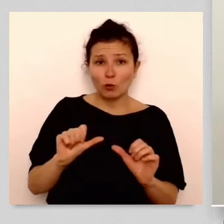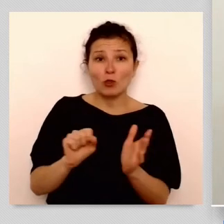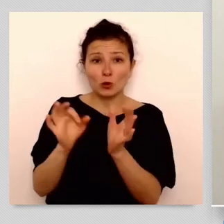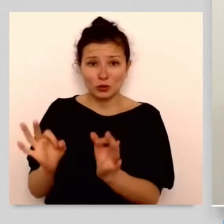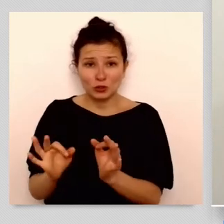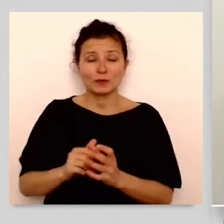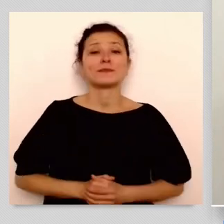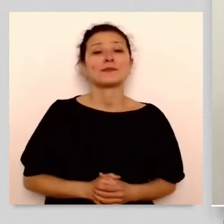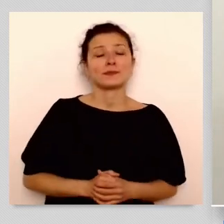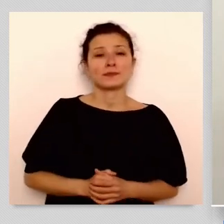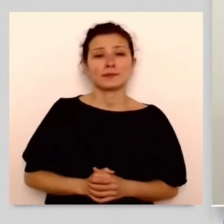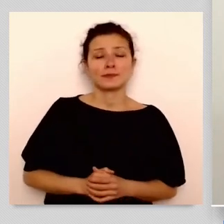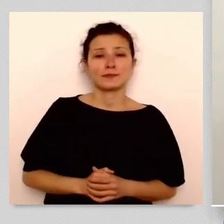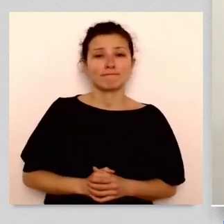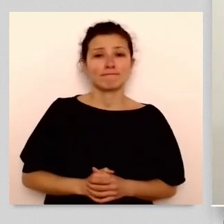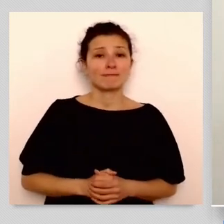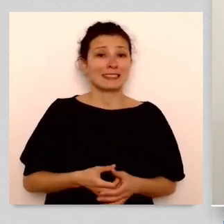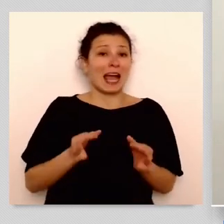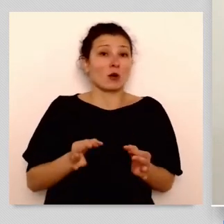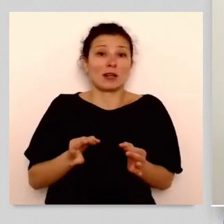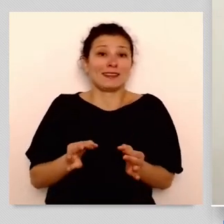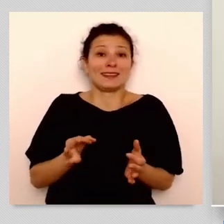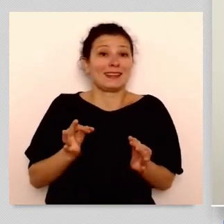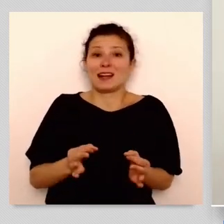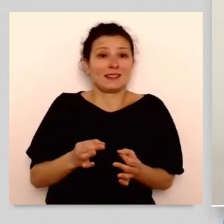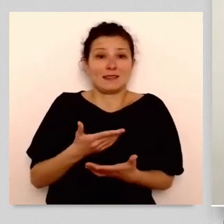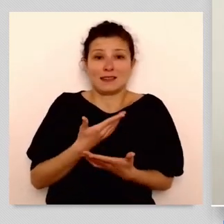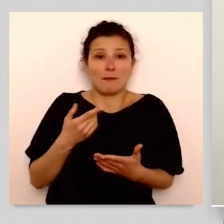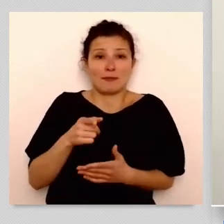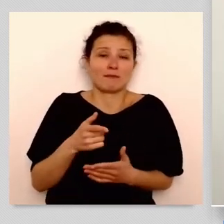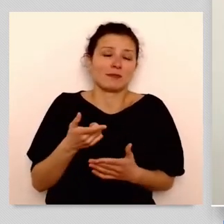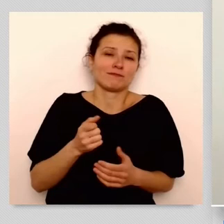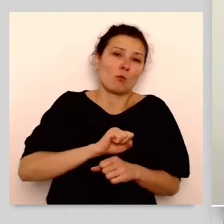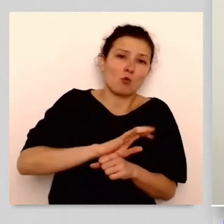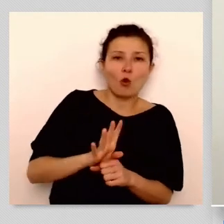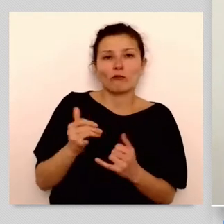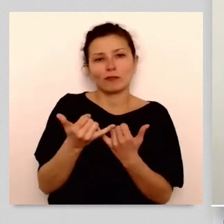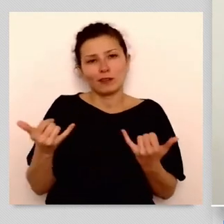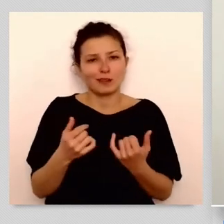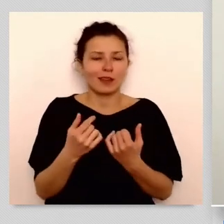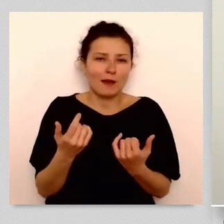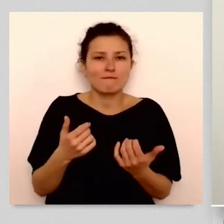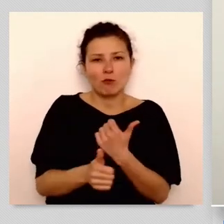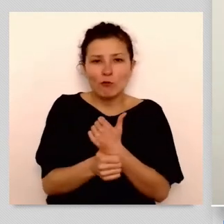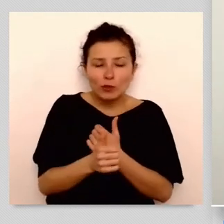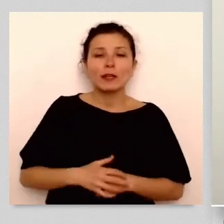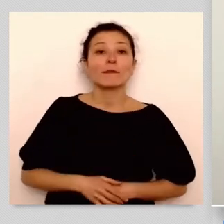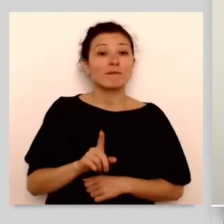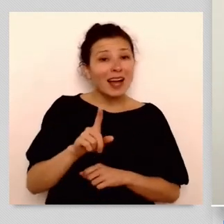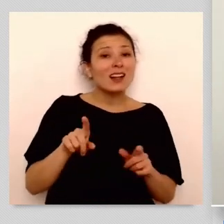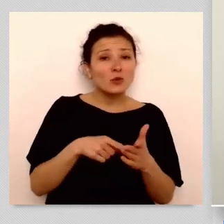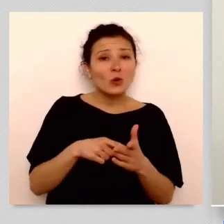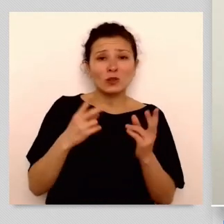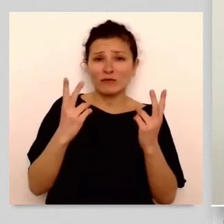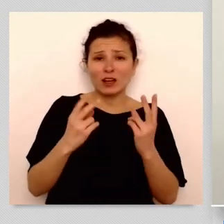dzisiaj. Teraz akurat nie jestem, także COVID i inne przeszkody, ale to jest ważne.